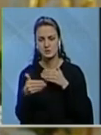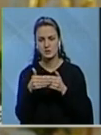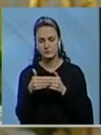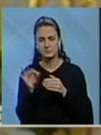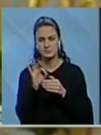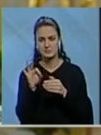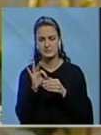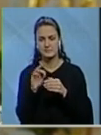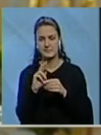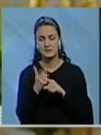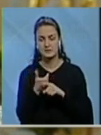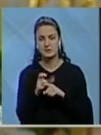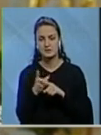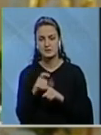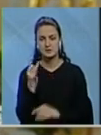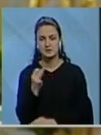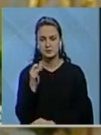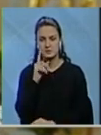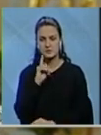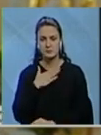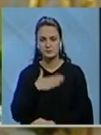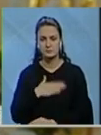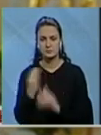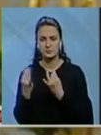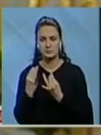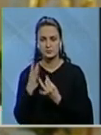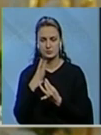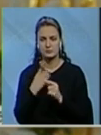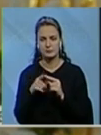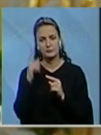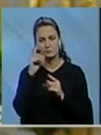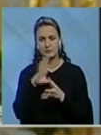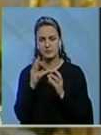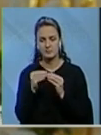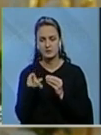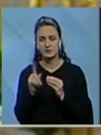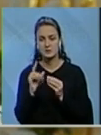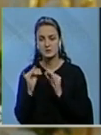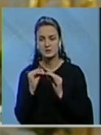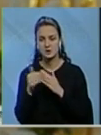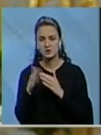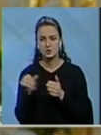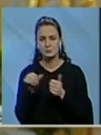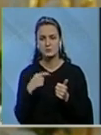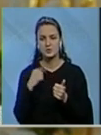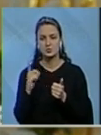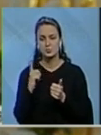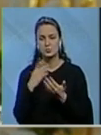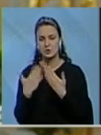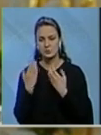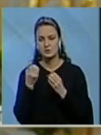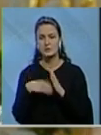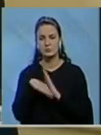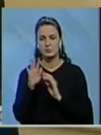მნიშვნელობაზე. ქონდა ძალიან საინტერესო სასიამოვნო საუბარი და ვფიქრობთ, რომ ეს ყველაფერი ხელშეუწყობს ჩვენს შორის ურთიერთობების კიდევ უფრო